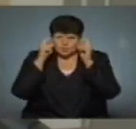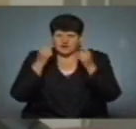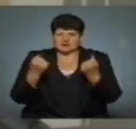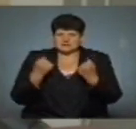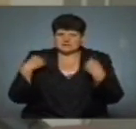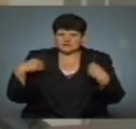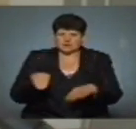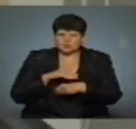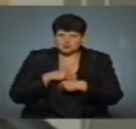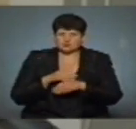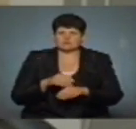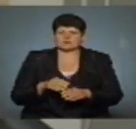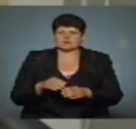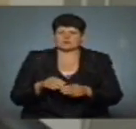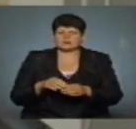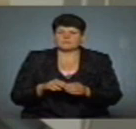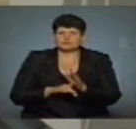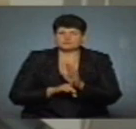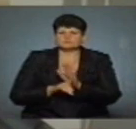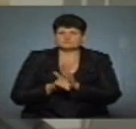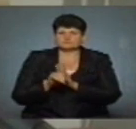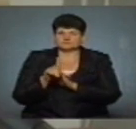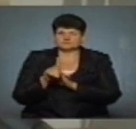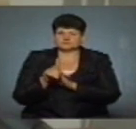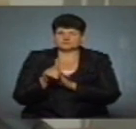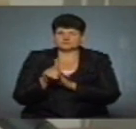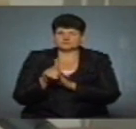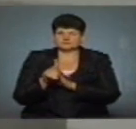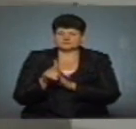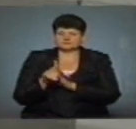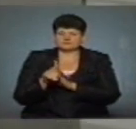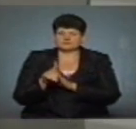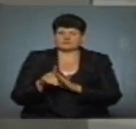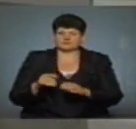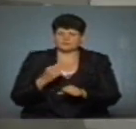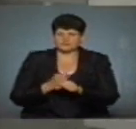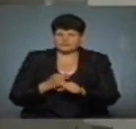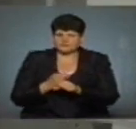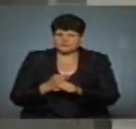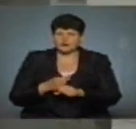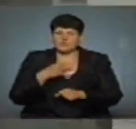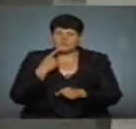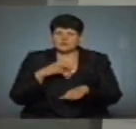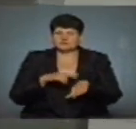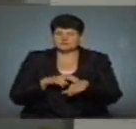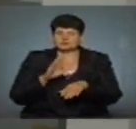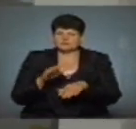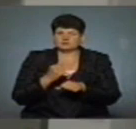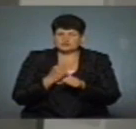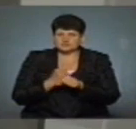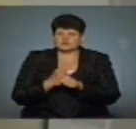захисний костюм, бахіли, приступає до виділення нуклеїнової кислоти. Оля Костюк каже, вірусологи